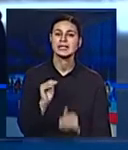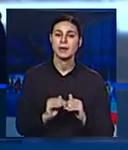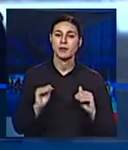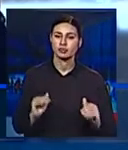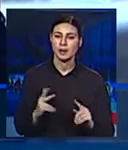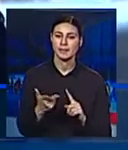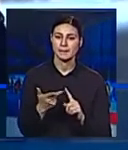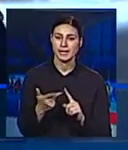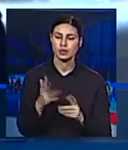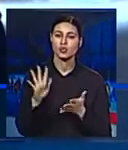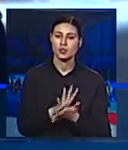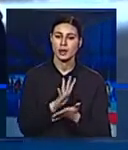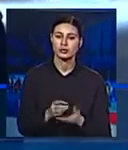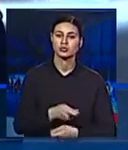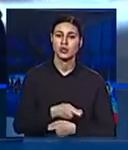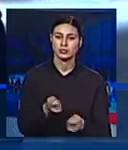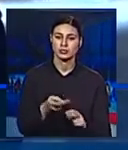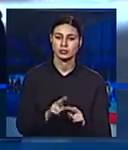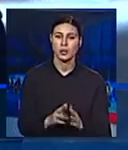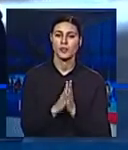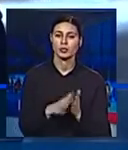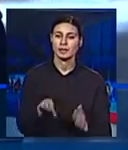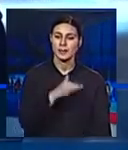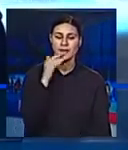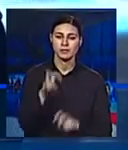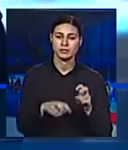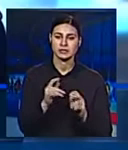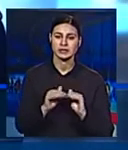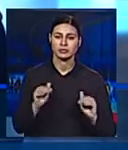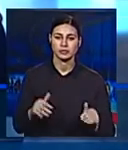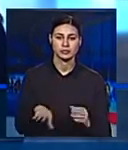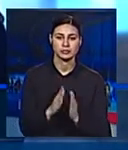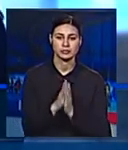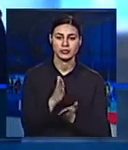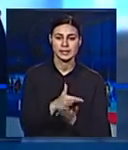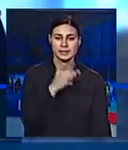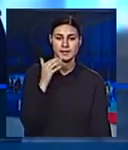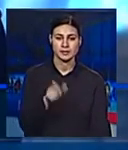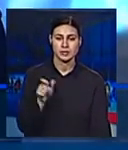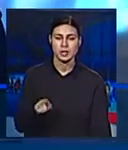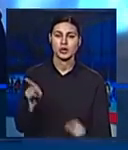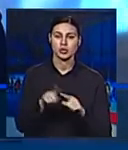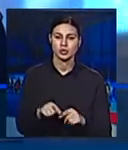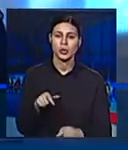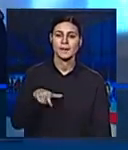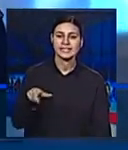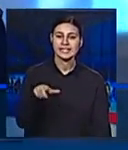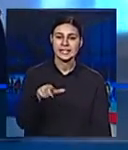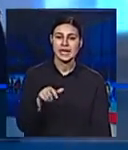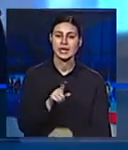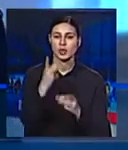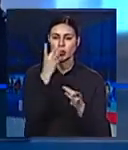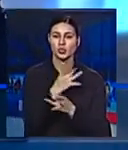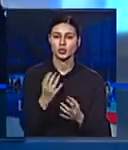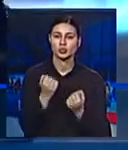ბაღები, რადგან უფასო გახდა და ამის შემდეგ მოთხოვნა გაიზარდა და საბავშვო ბაღებზე არის ძალიან დიდი მოთხოვნა. ასევე ნაპირსამაგრებს გამოყოფდი, კულტურის და